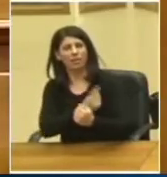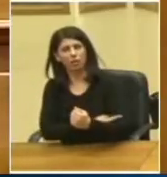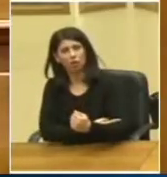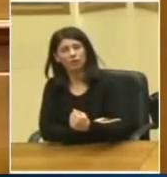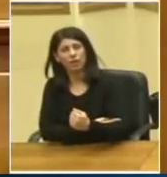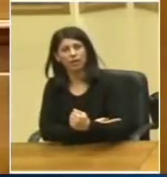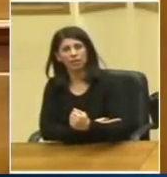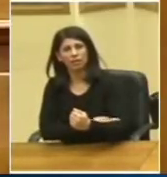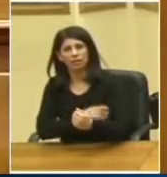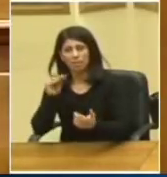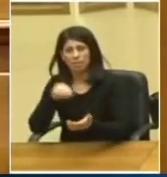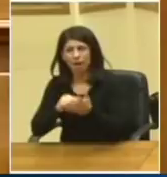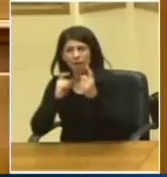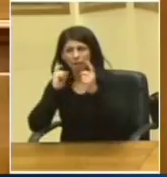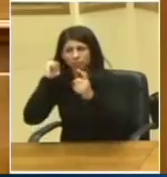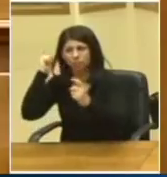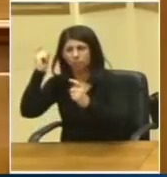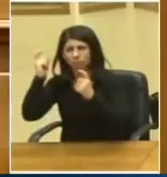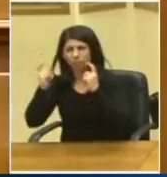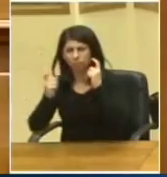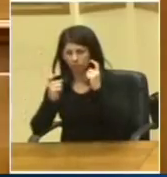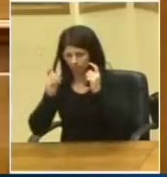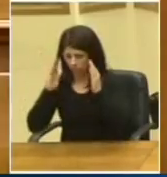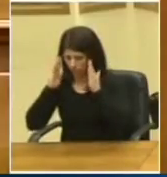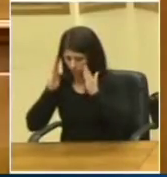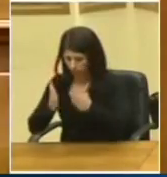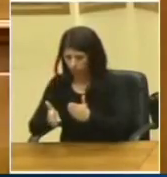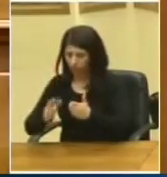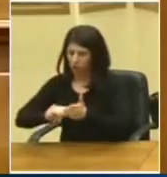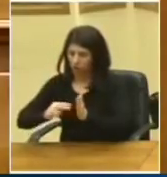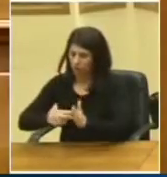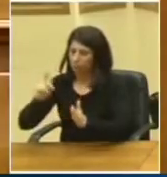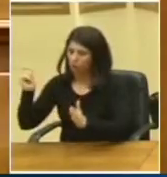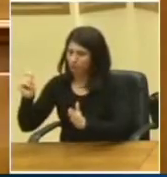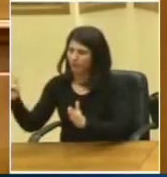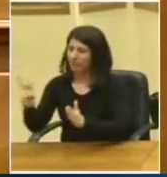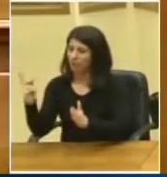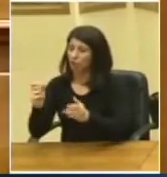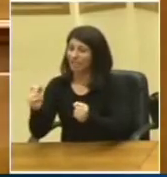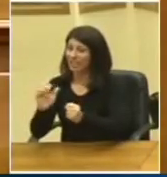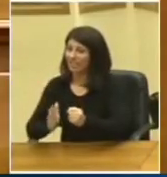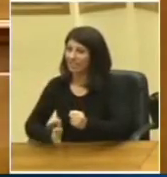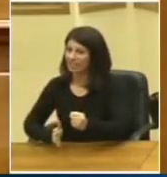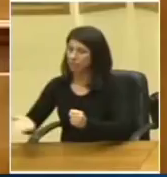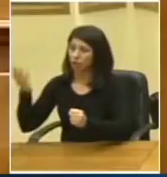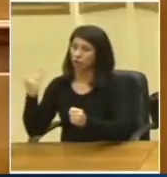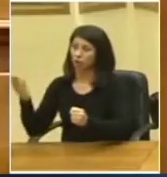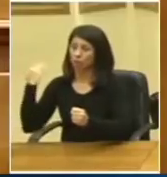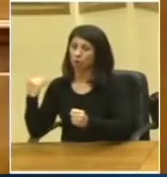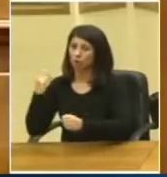να αναστοχαστούμε πάνω στην οικονομική, την πολιτική και την κοινωνική κρίση των προηγούμενων